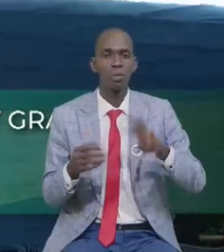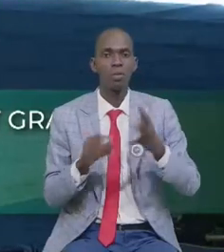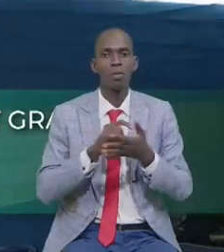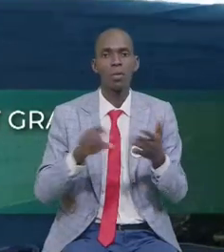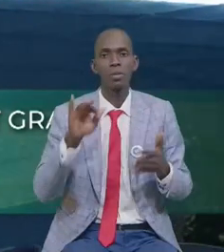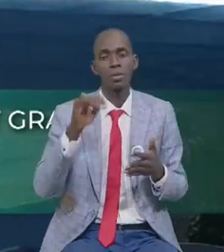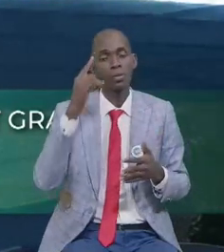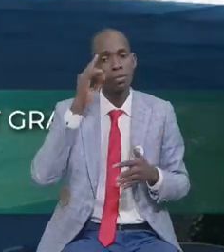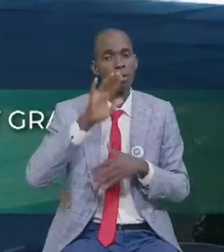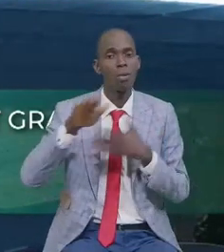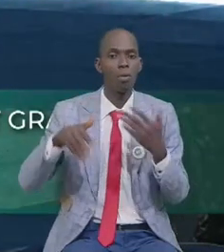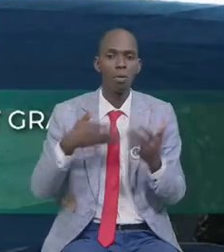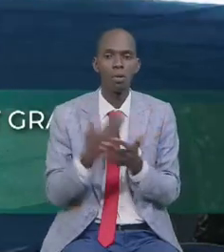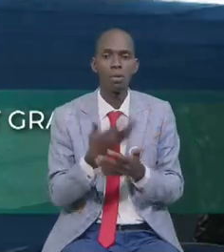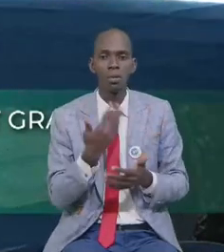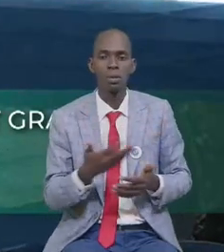2 Timothée.